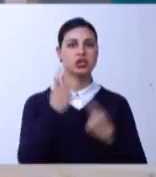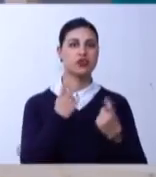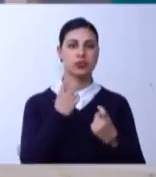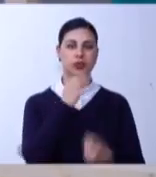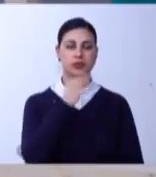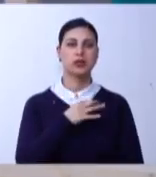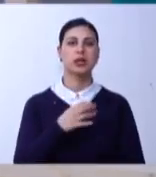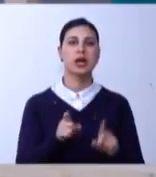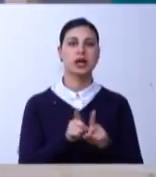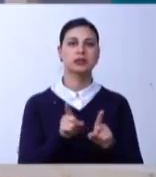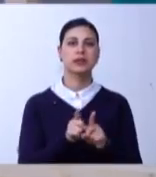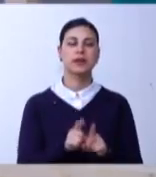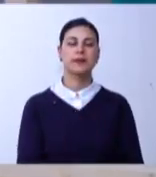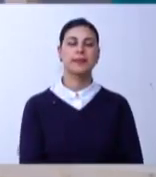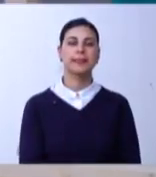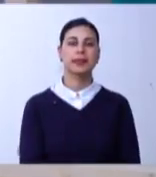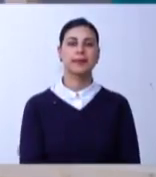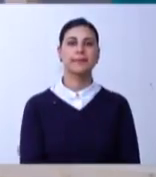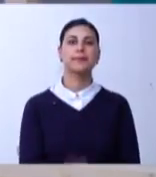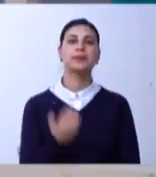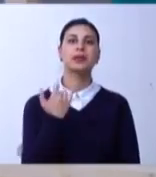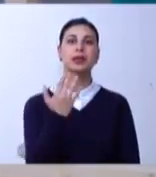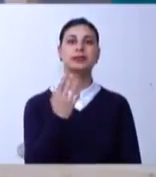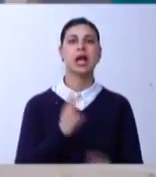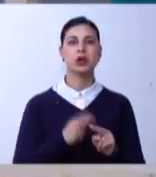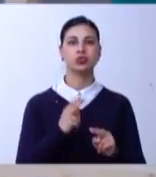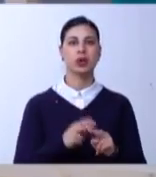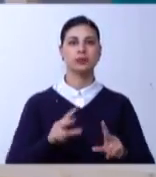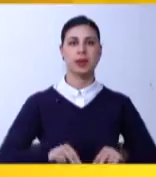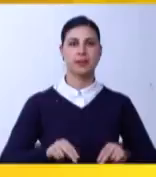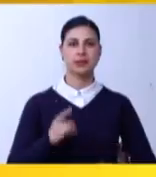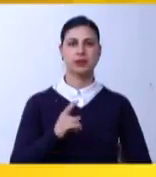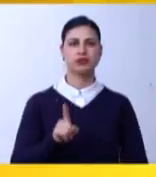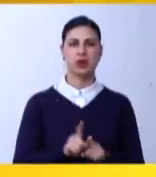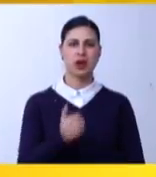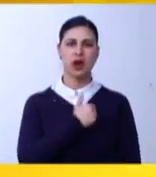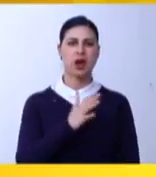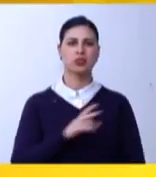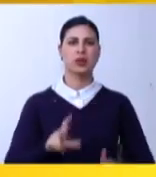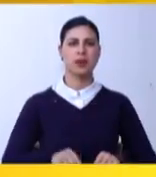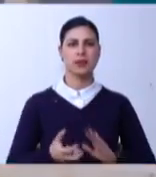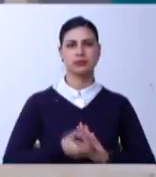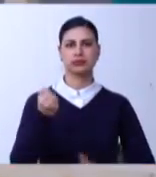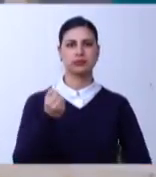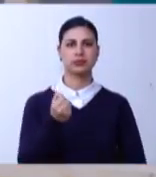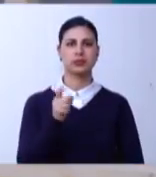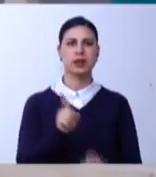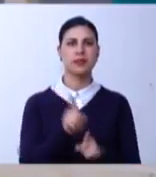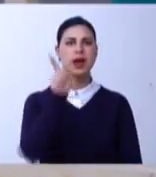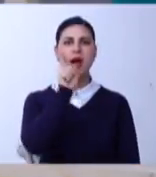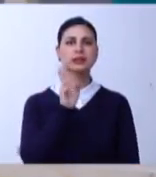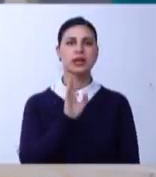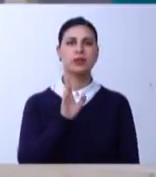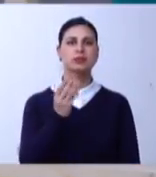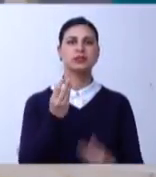გვაწვდის მზაობაზე, ასევე ის თუ რამდენად აწუხებს მას საფენი. იცილებს მაგალითად. ხშირად არის ხოლმე, რომ